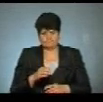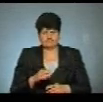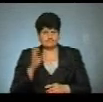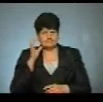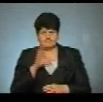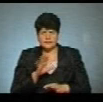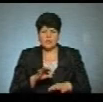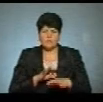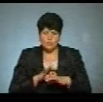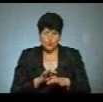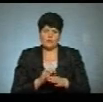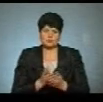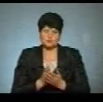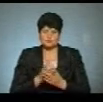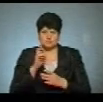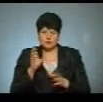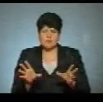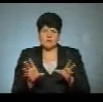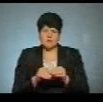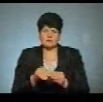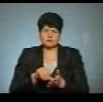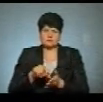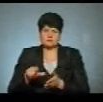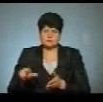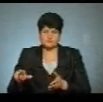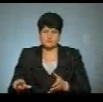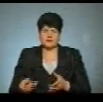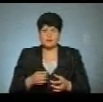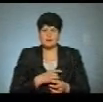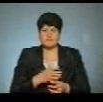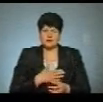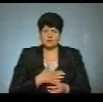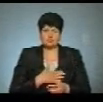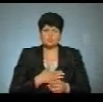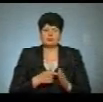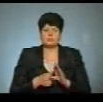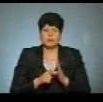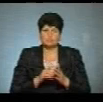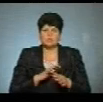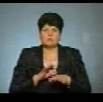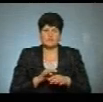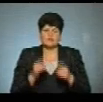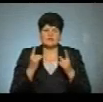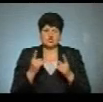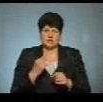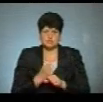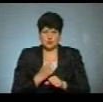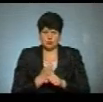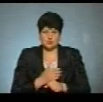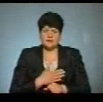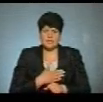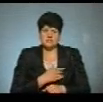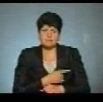з присутністю прихожан, проводив відправи таємно в приватному помешканні. Була проведена величезна робота